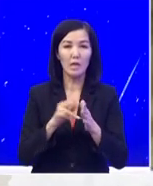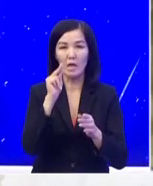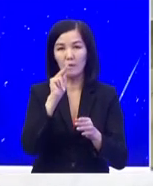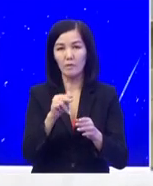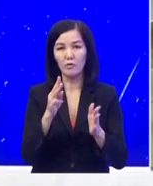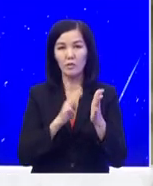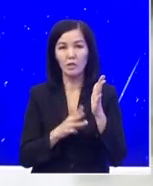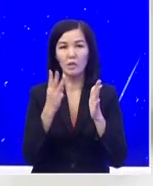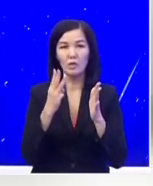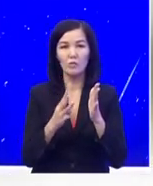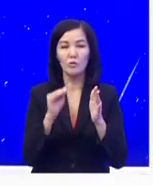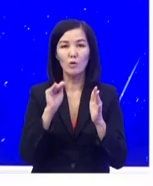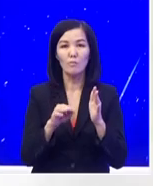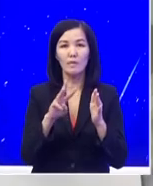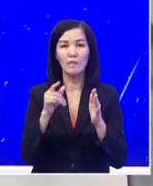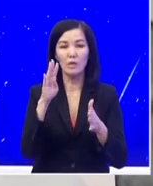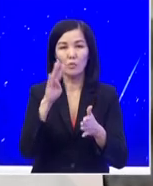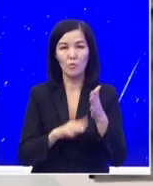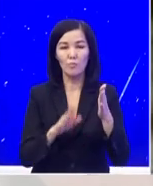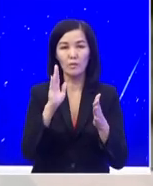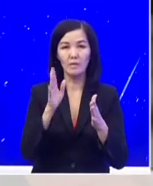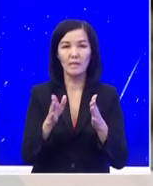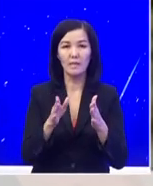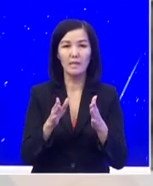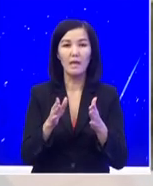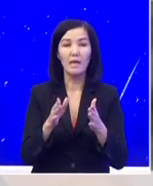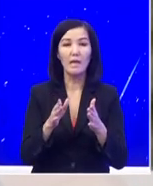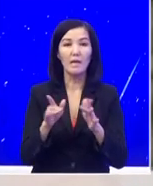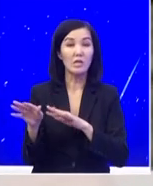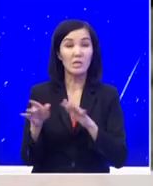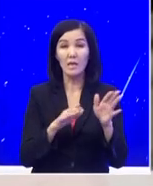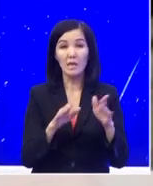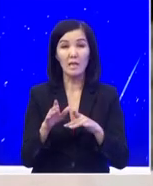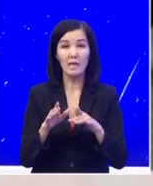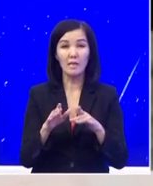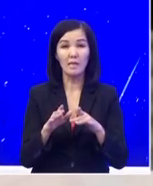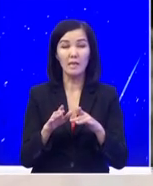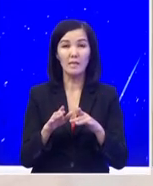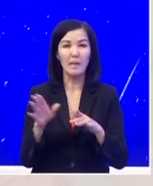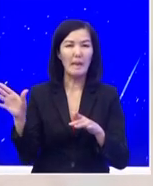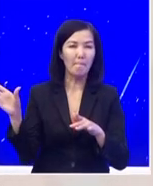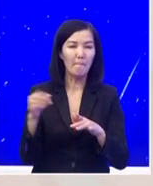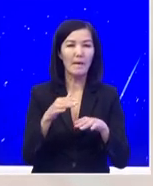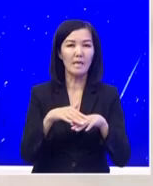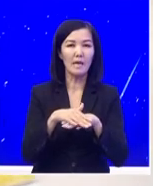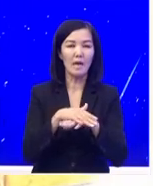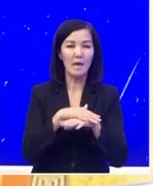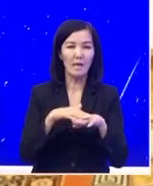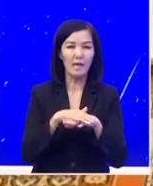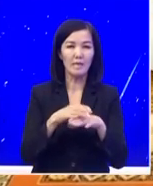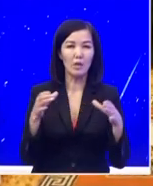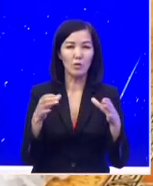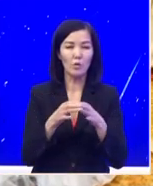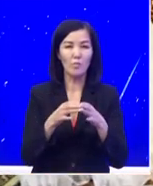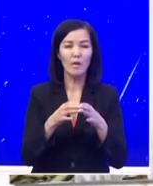айыпталушыға 83 000 теңге көлемінде айыппұл салынады. Егер мұндай шаралардың барысында азаматтар жаппай вирус жұқтырса,